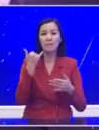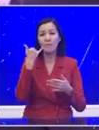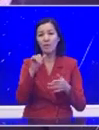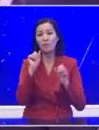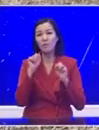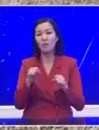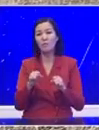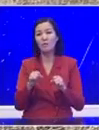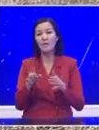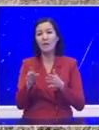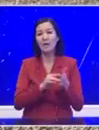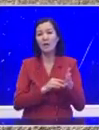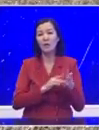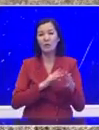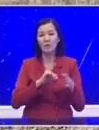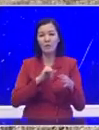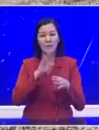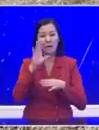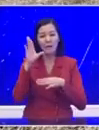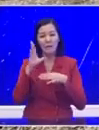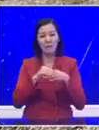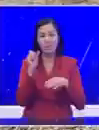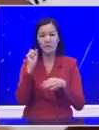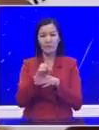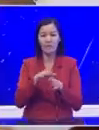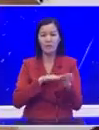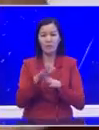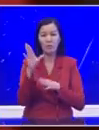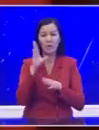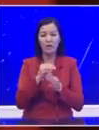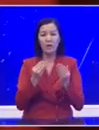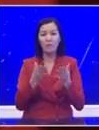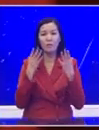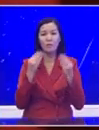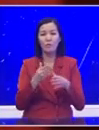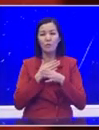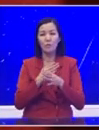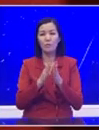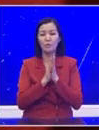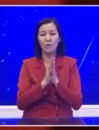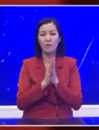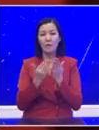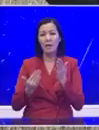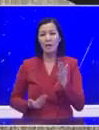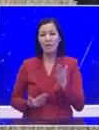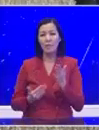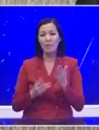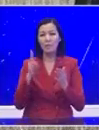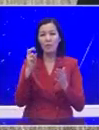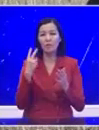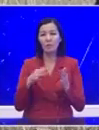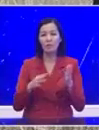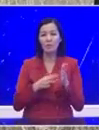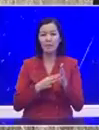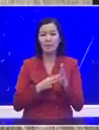арнайы қауырт желі тәулік бойы сұраныстар мен тапсырыстарды қабылдайды. Бүгінге дейін оларға көмек сұрап, әлеуметтік желі арқылы